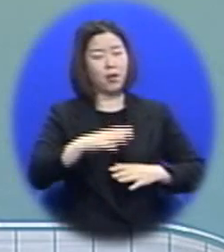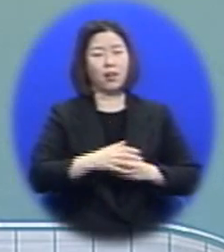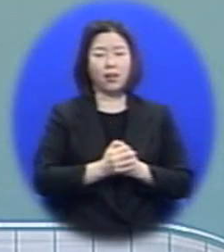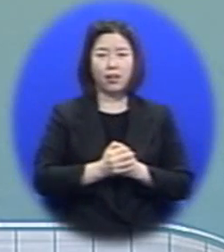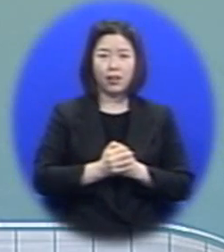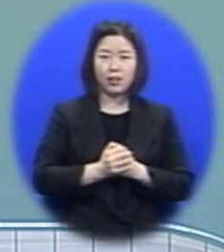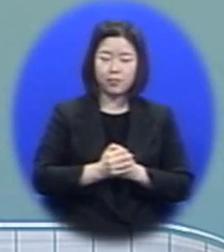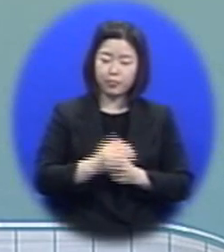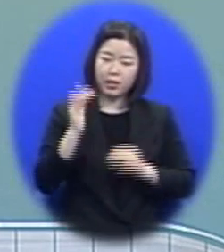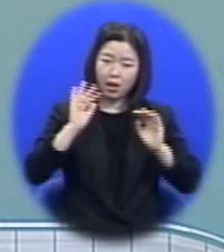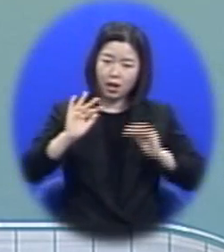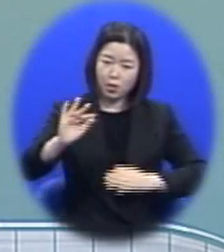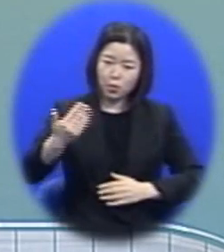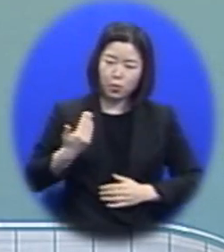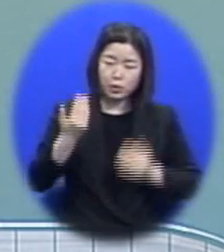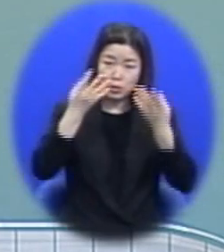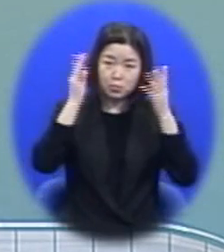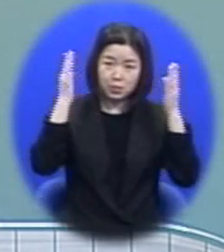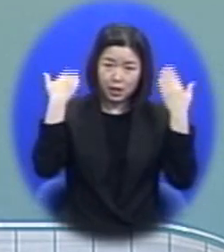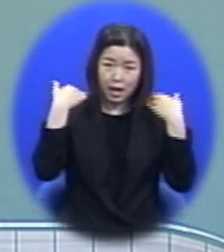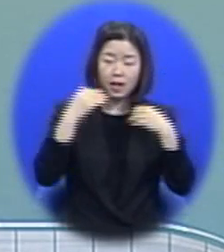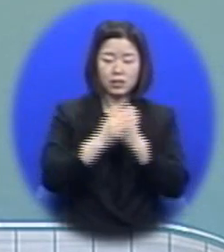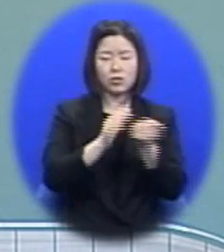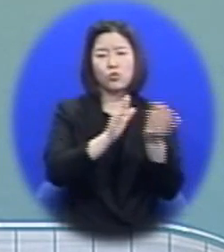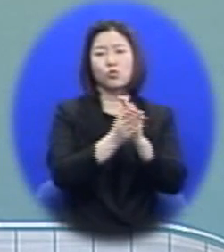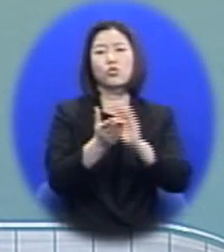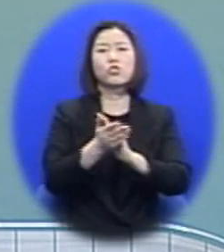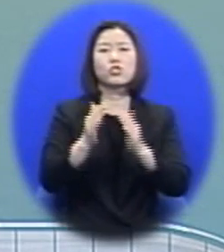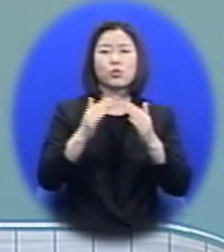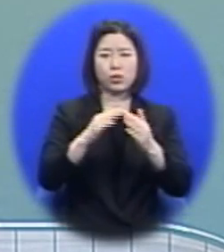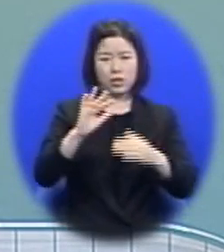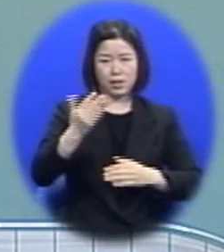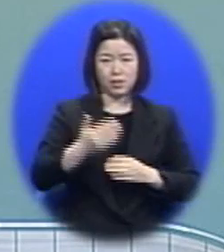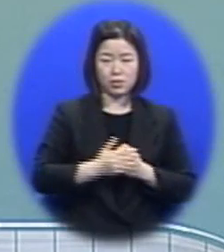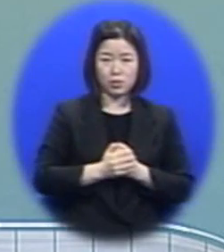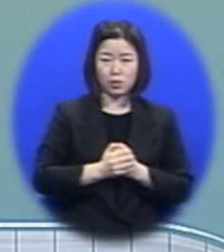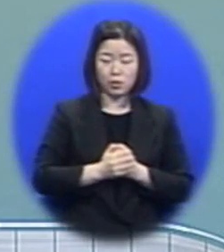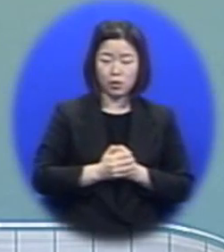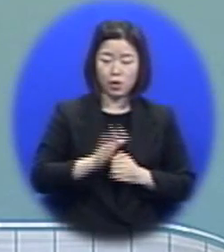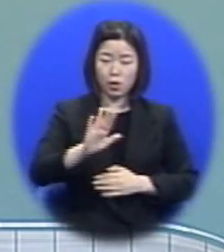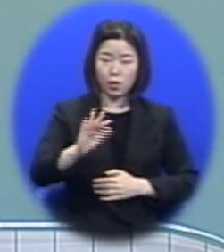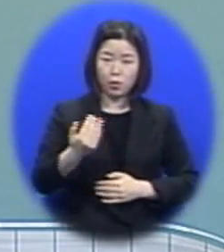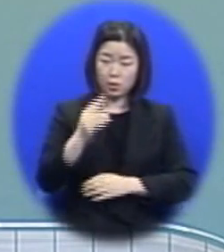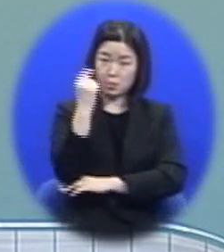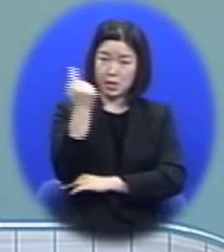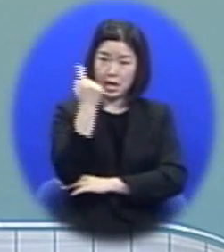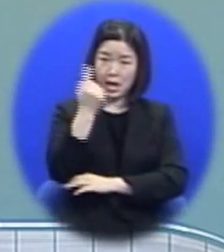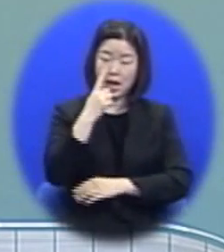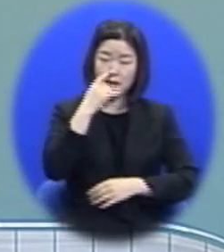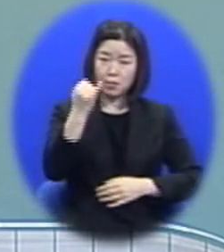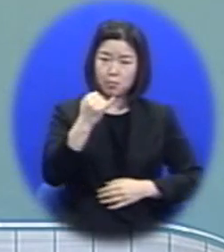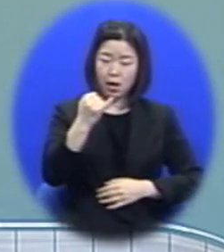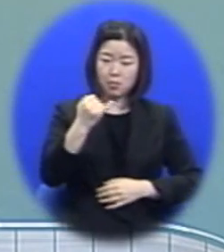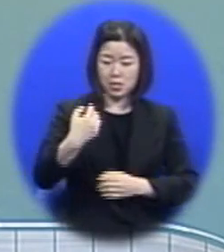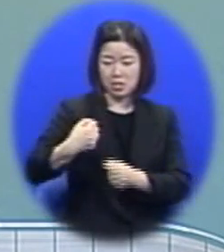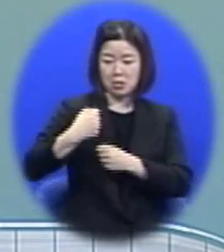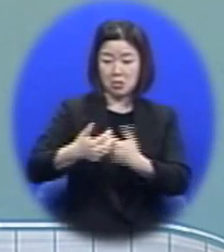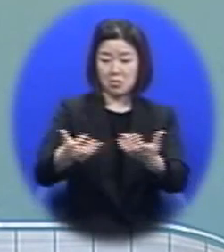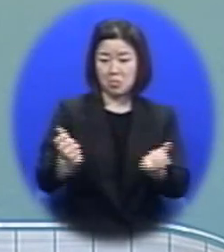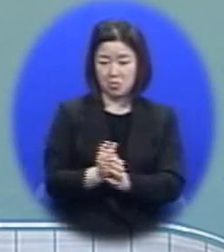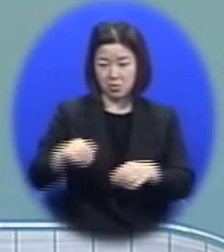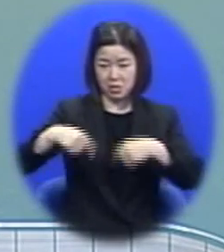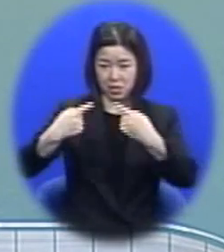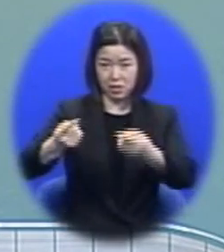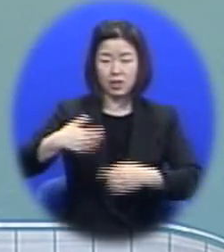됐습니다 요즘 헬기 맘들이 군대까지 진출을 했습니다 중대장에게 전화해서